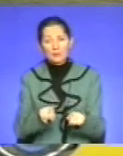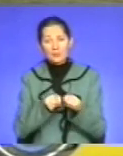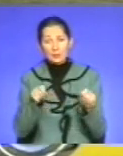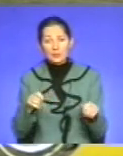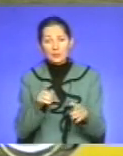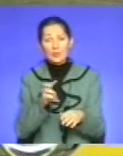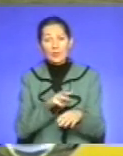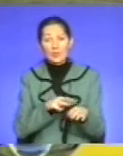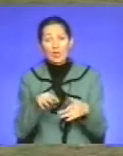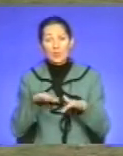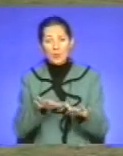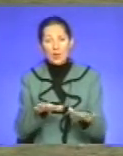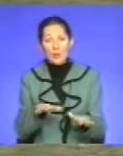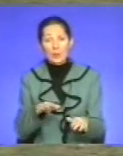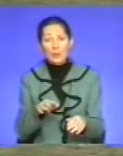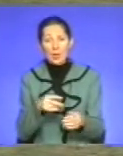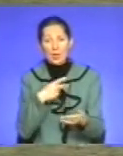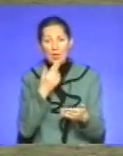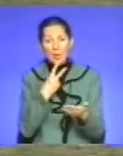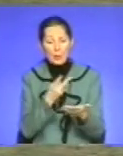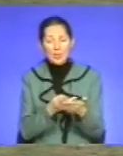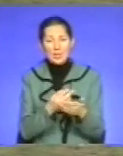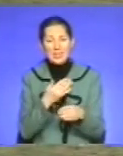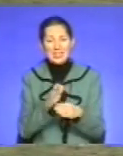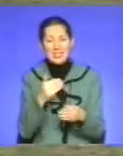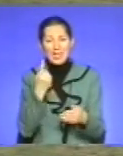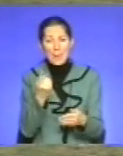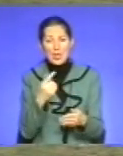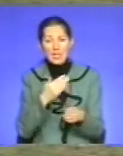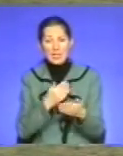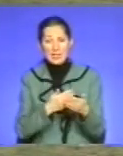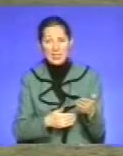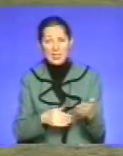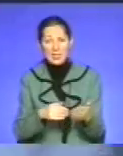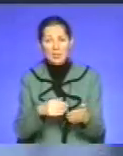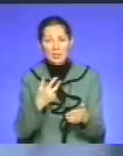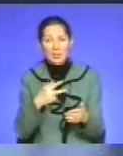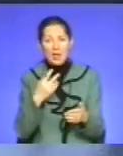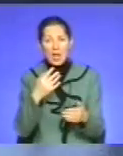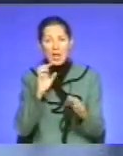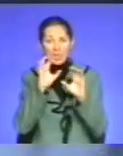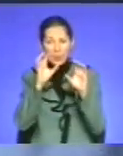ознаками кримінального правопорушення, передбаченого частиною 1 статті 115 Кримінального кодексу України.